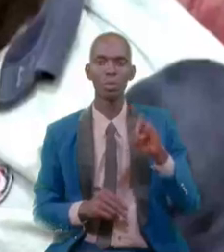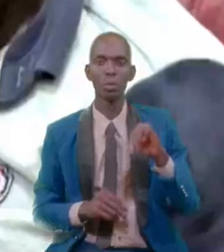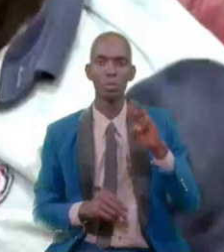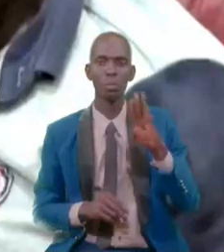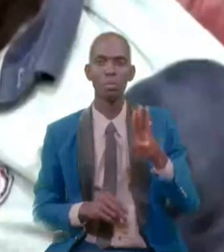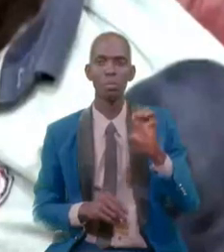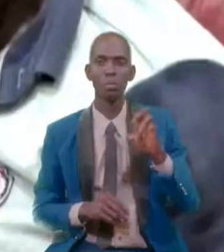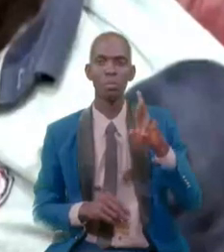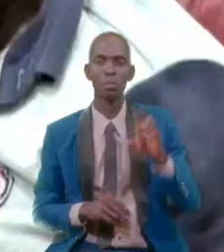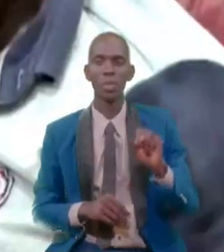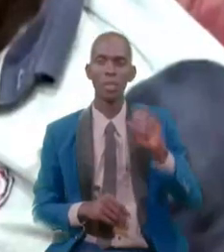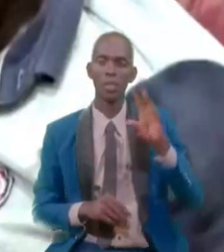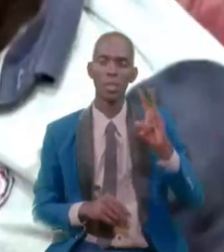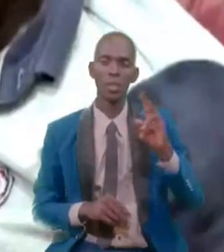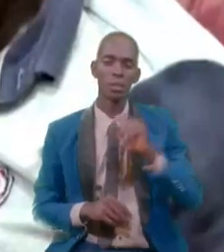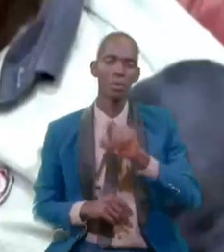Nombre 16.